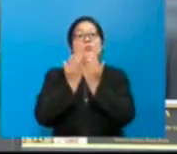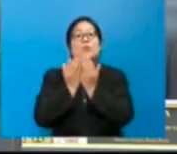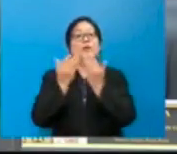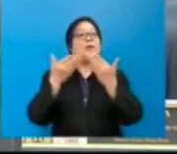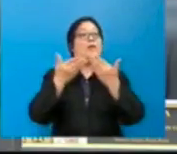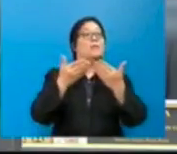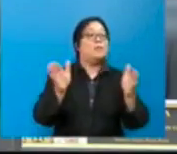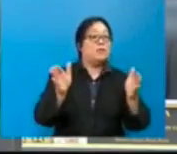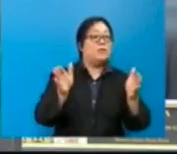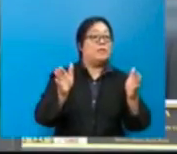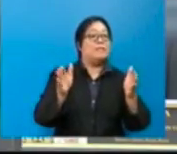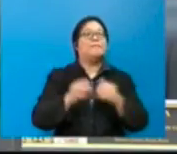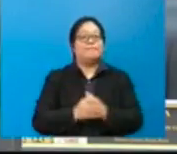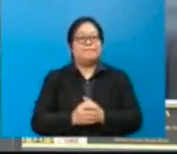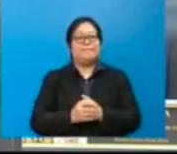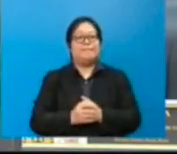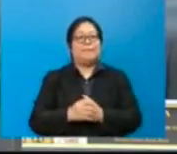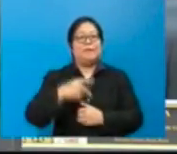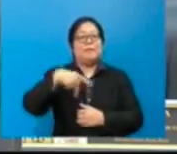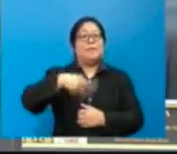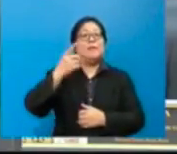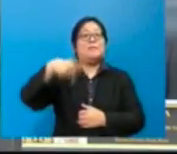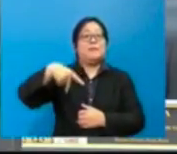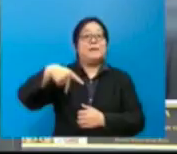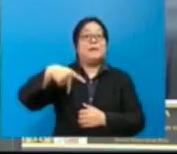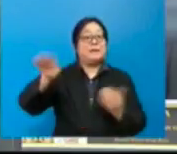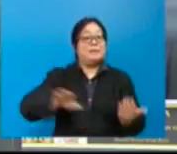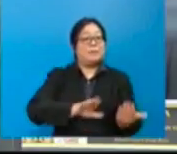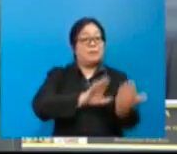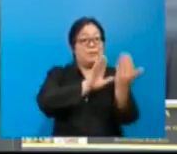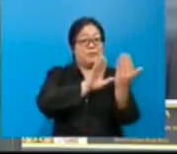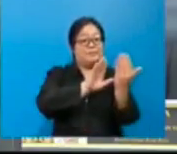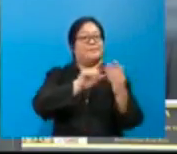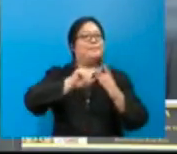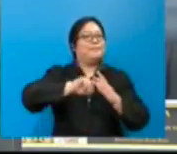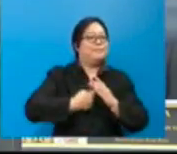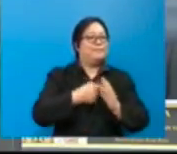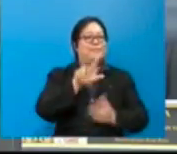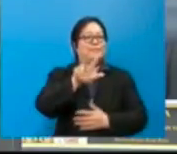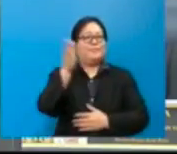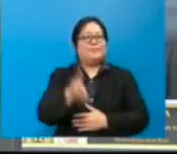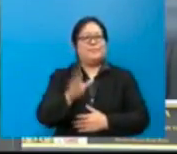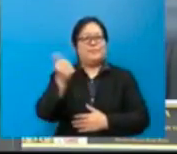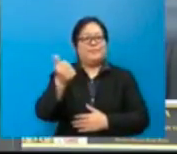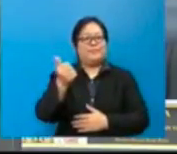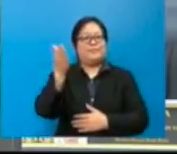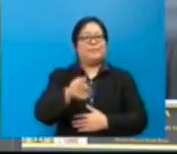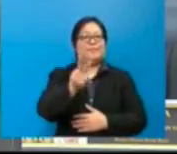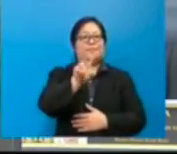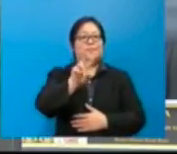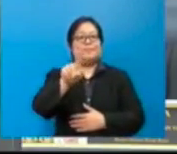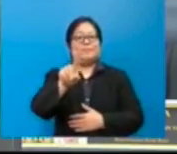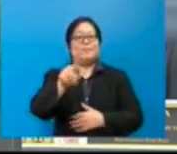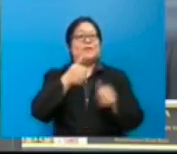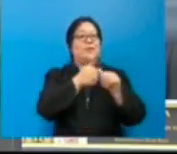akan dibuka untuk pengajaran dan pembelajaran PDP bersemuka mulai 3 Oktober 2021 bagi